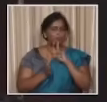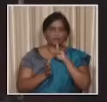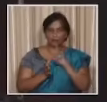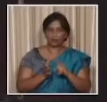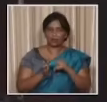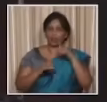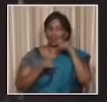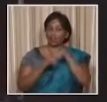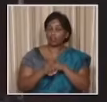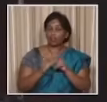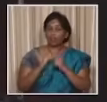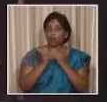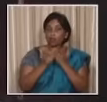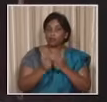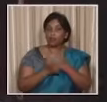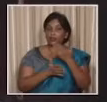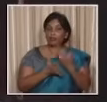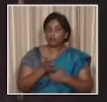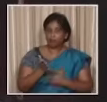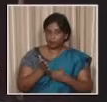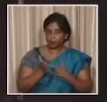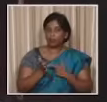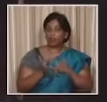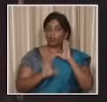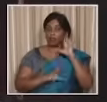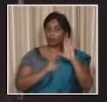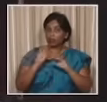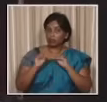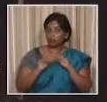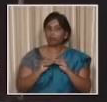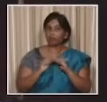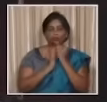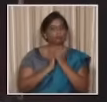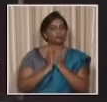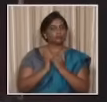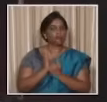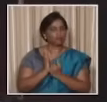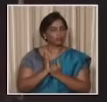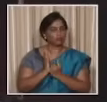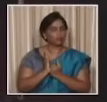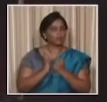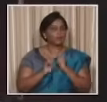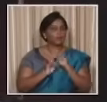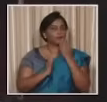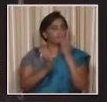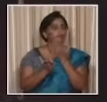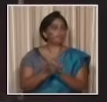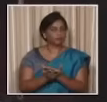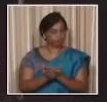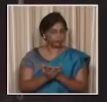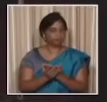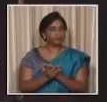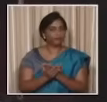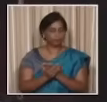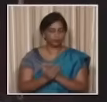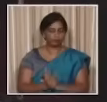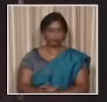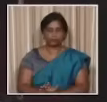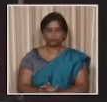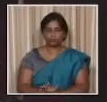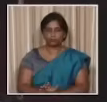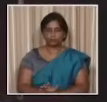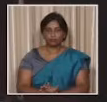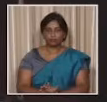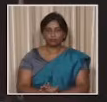කරලා අභ්‍යන්තර විගණන වාර්තාවක තොරතුරු කරුණු කාරණා හැන්සාත් ගත කරලා තියෙනවා සභාගත කරලා